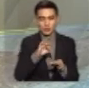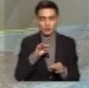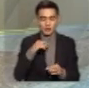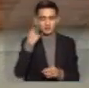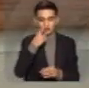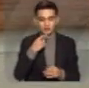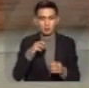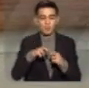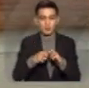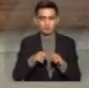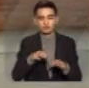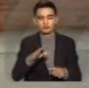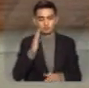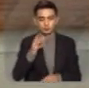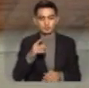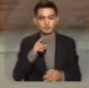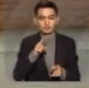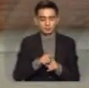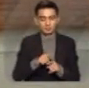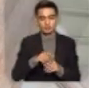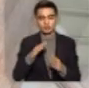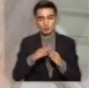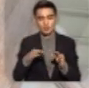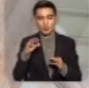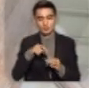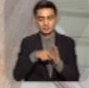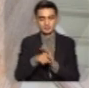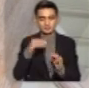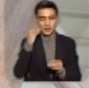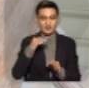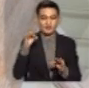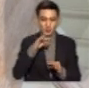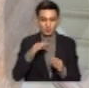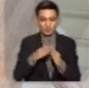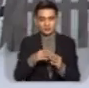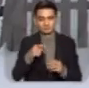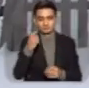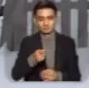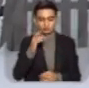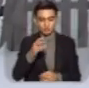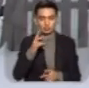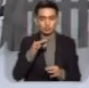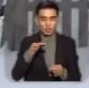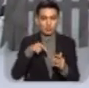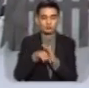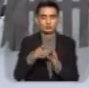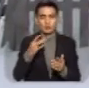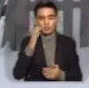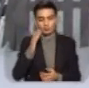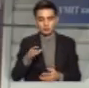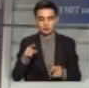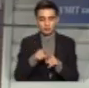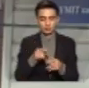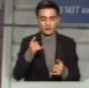шешілетін болады. Сонымен қатар жекешелендіруге берілетін бұл үйлердің сапасына сай бағасын да арзандатпақ. Бірақ нақты қанша теңге болатыны